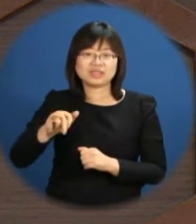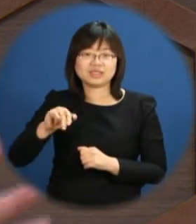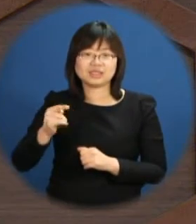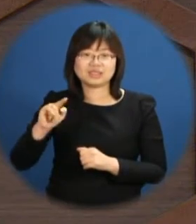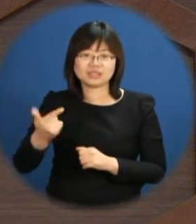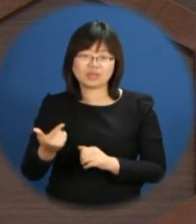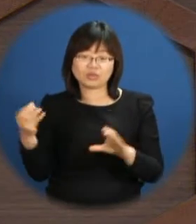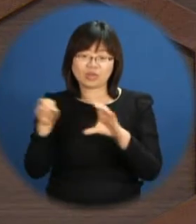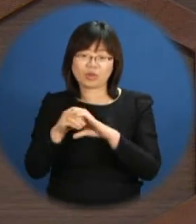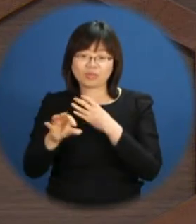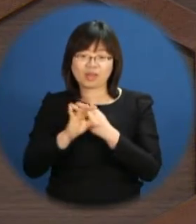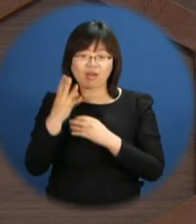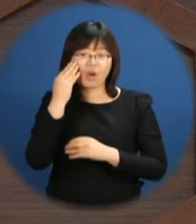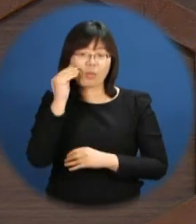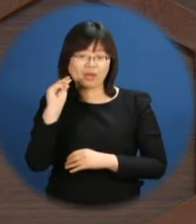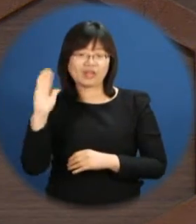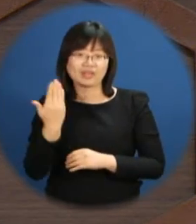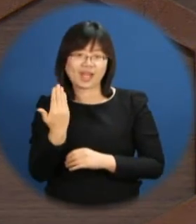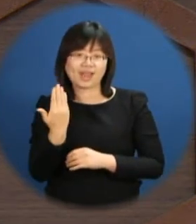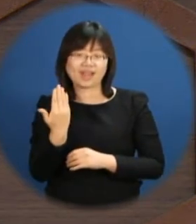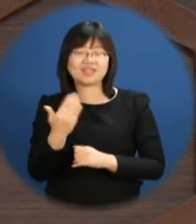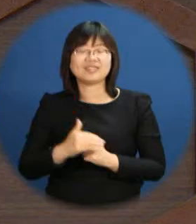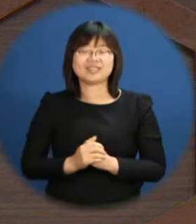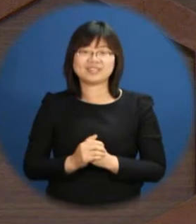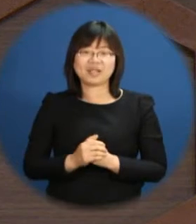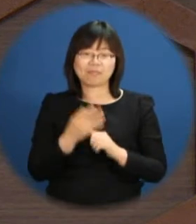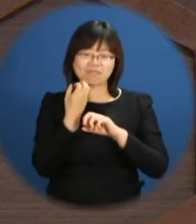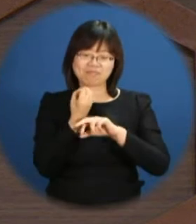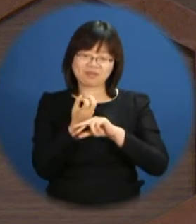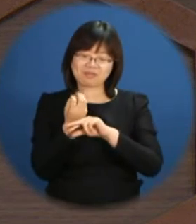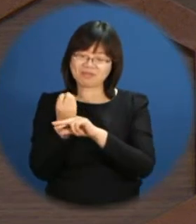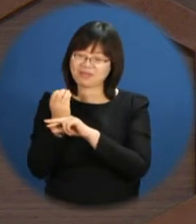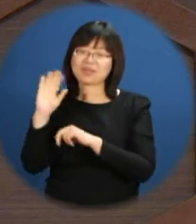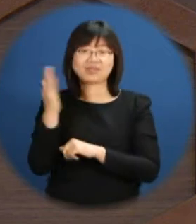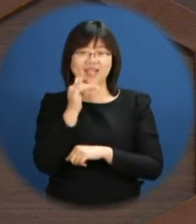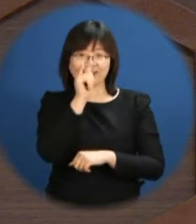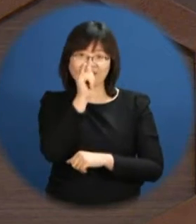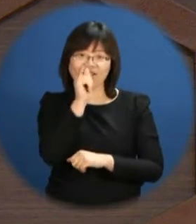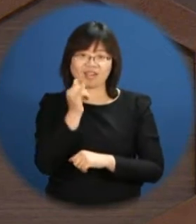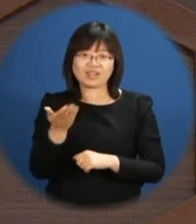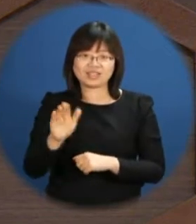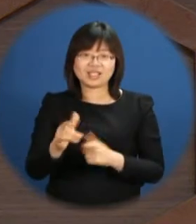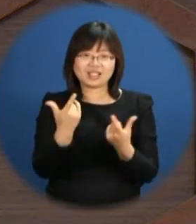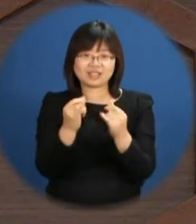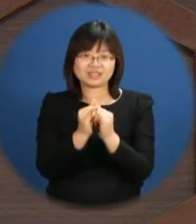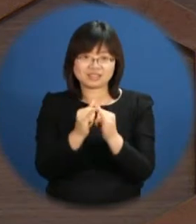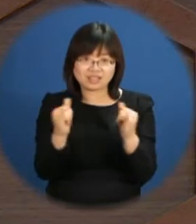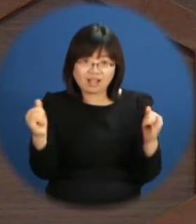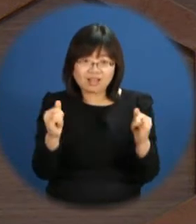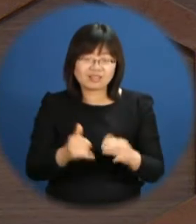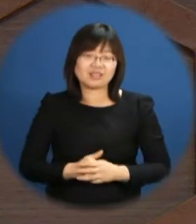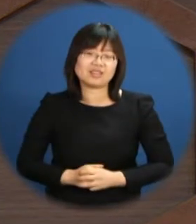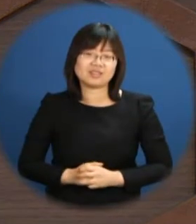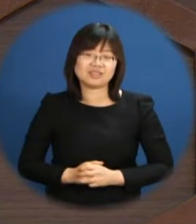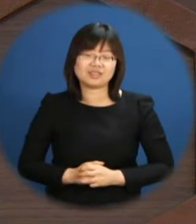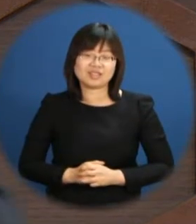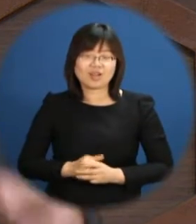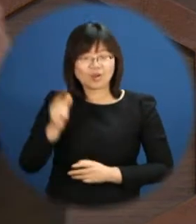매끈해진 단 마십시오 반반 해지고 근데 이사람들이 또 굉장히